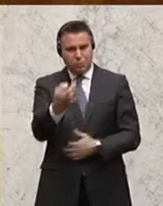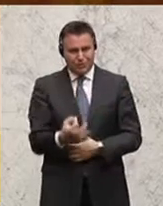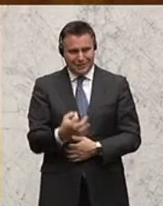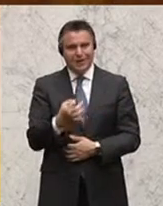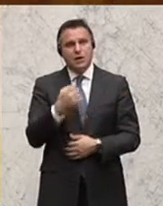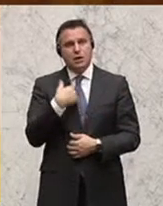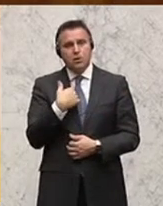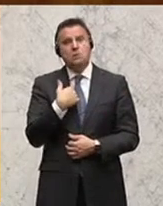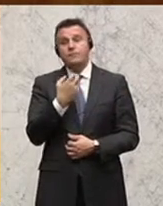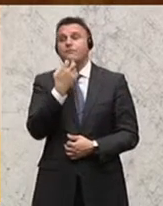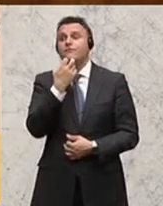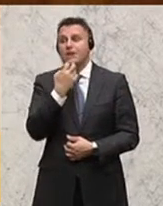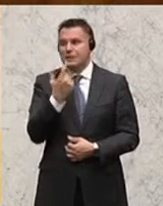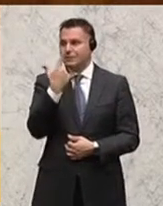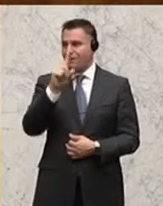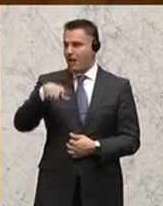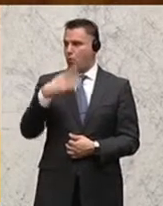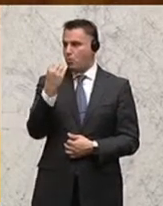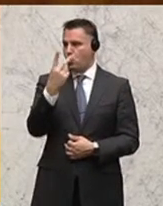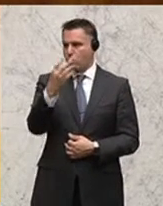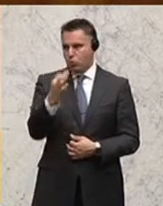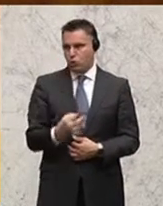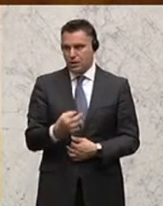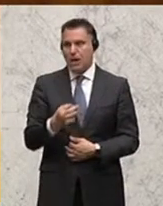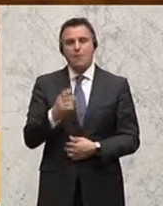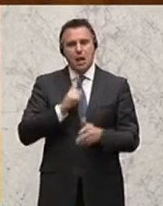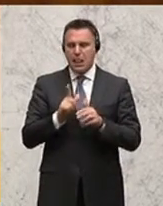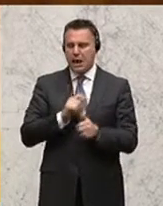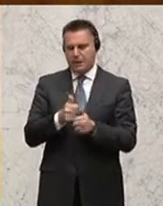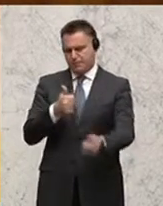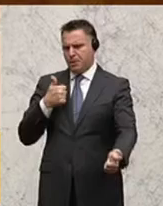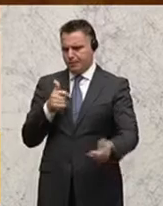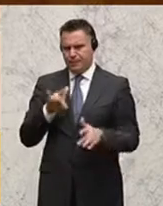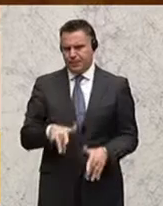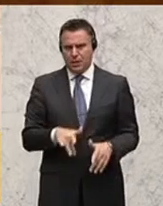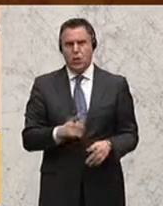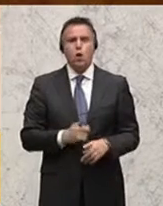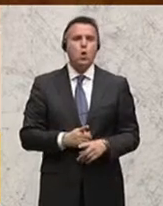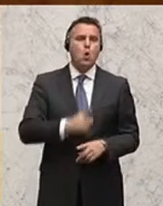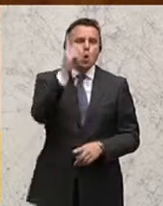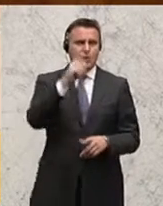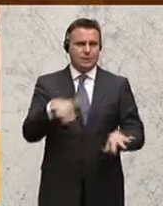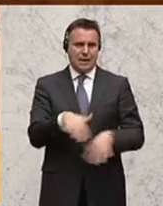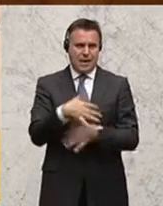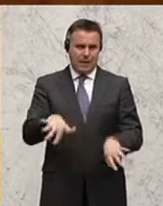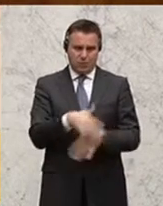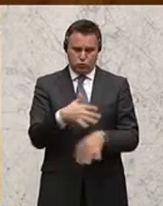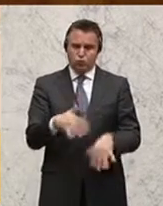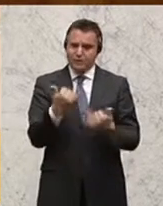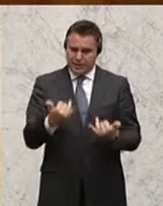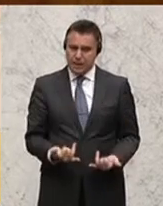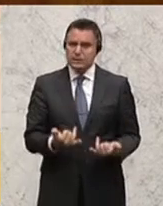mir wünschen, wenn wir 2,0% hätten, aber da sind wir weit entfernt. Wir haben die höchste Arbeitslosigkeit